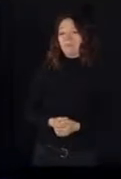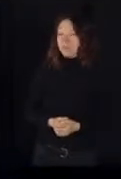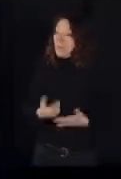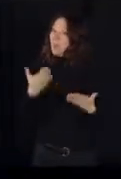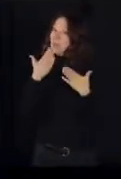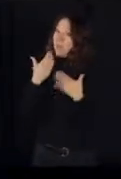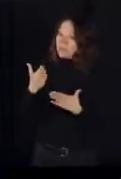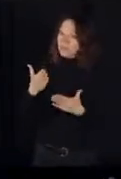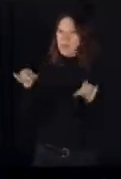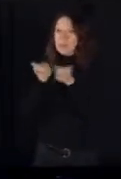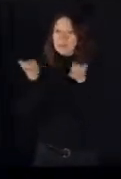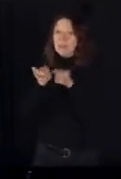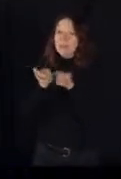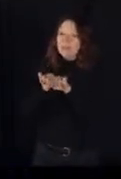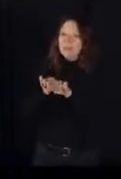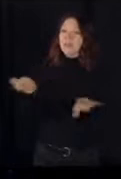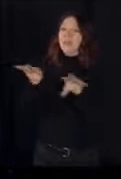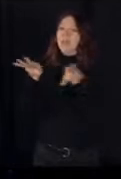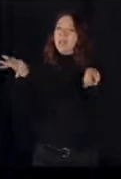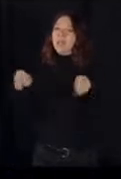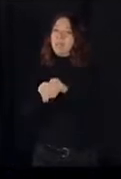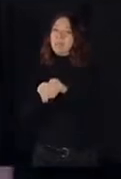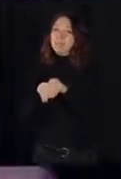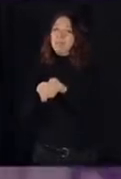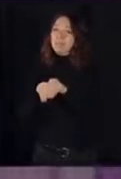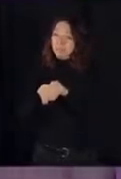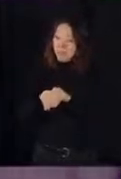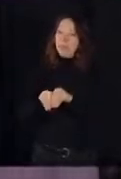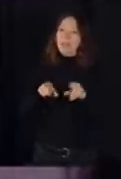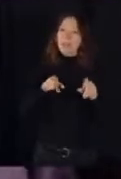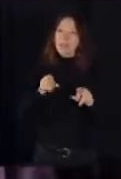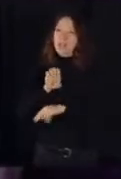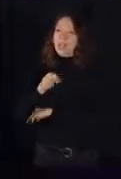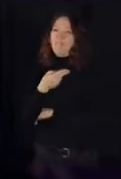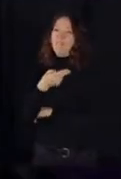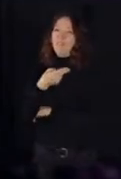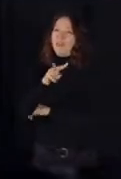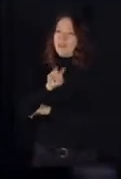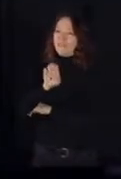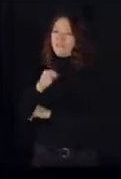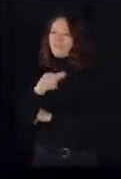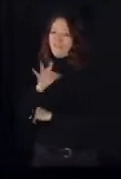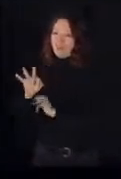Merci à toute l'équipe de Séquence Clé Event qui ont fait un travail formidable.